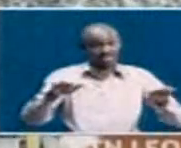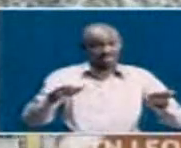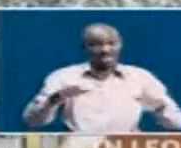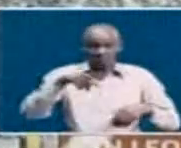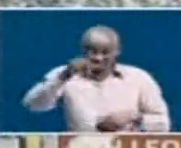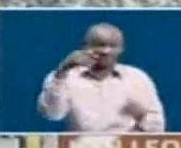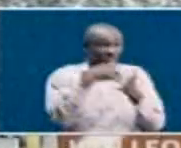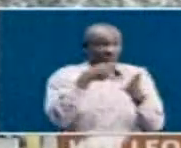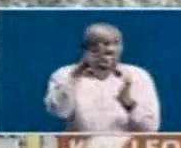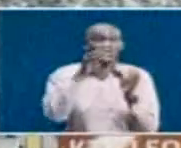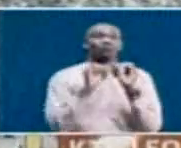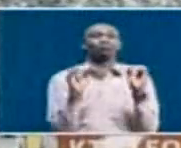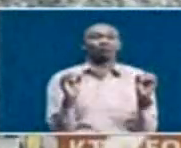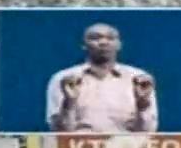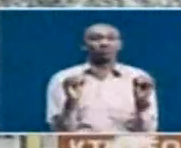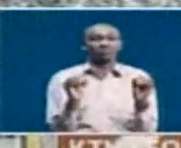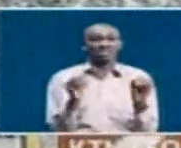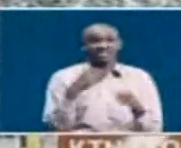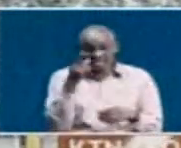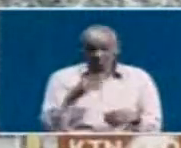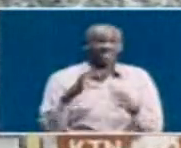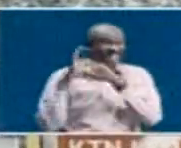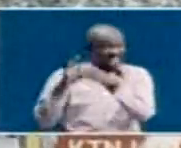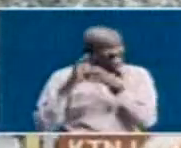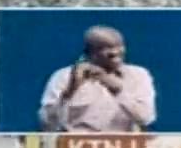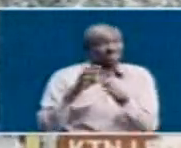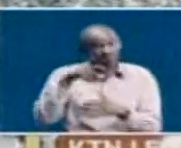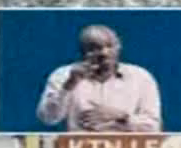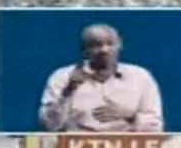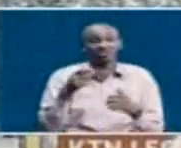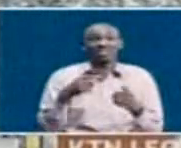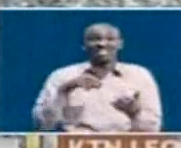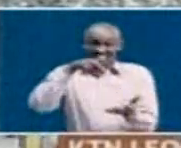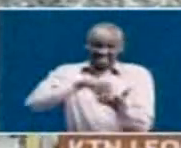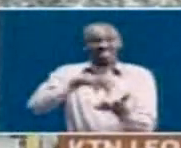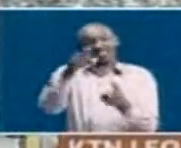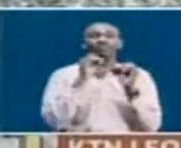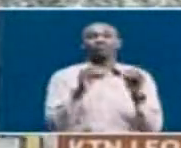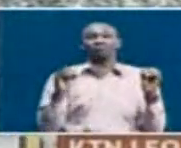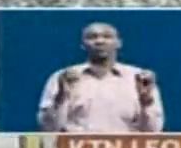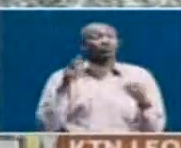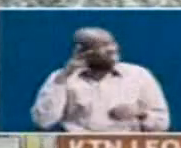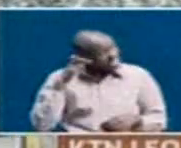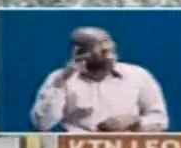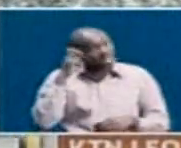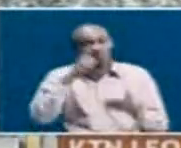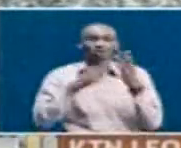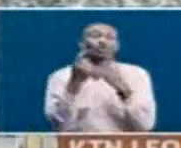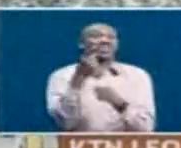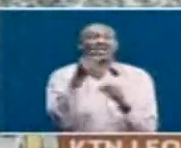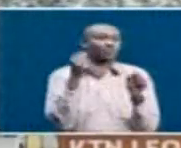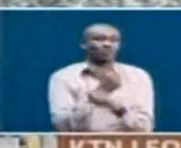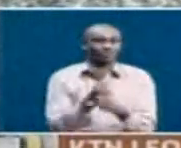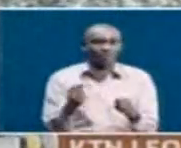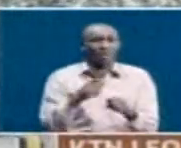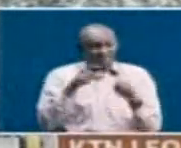hawezi kuhusisha mama. Ati kitamaduni hawezi hata kusimama pale asikie yale ambayo wanaongea.